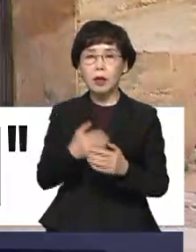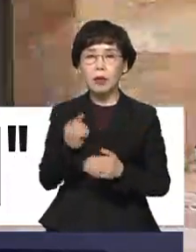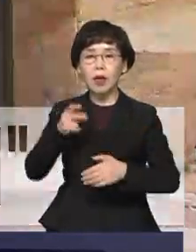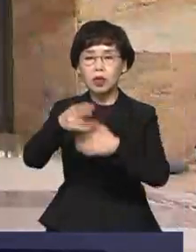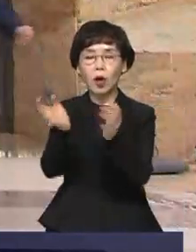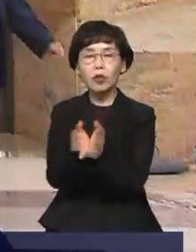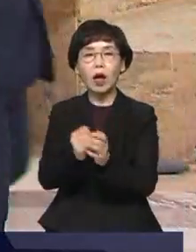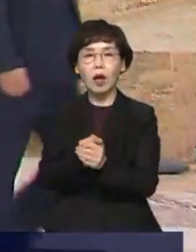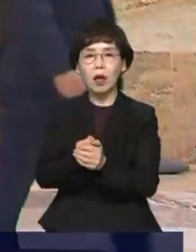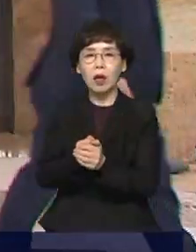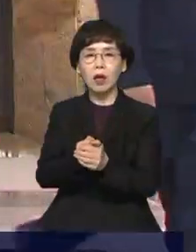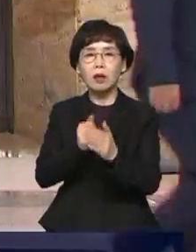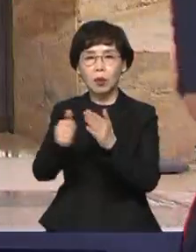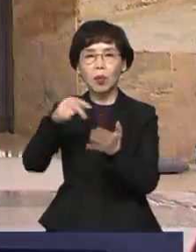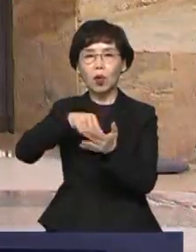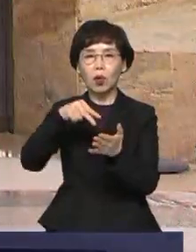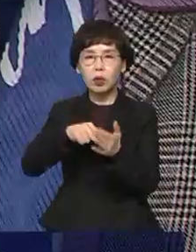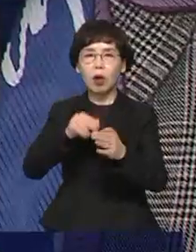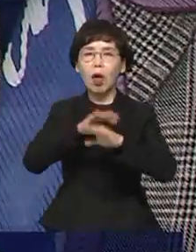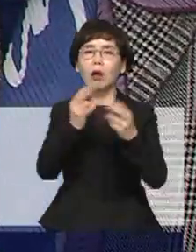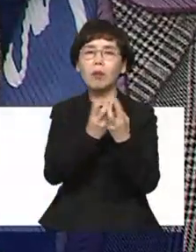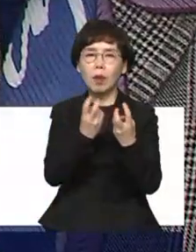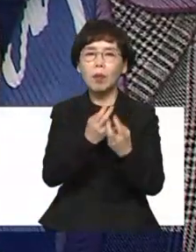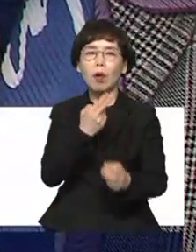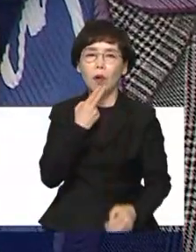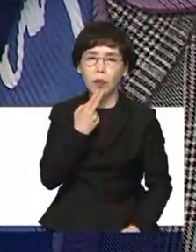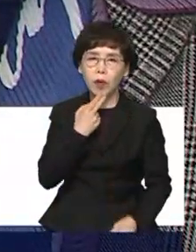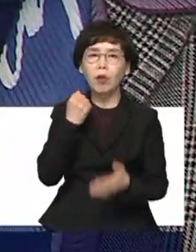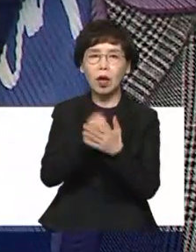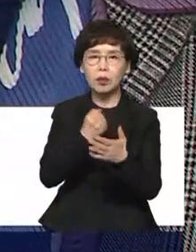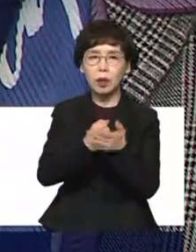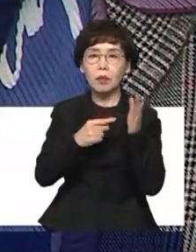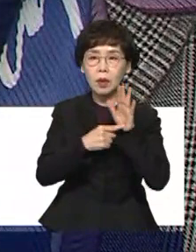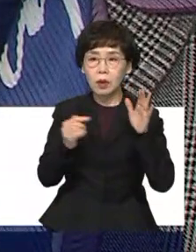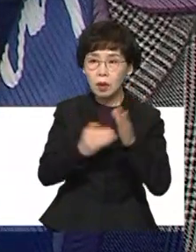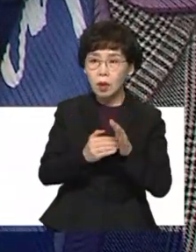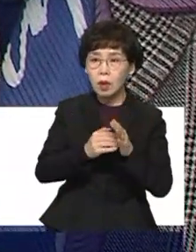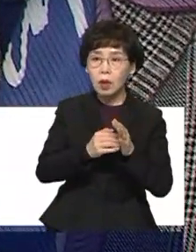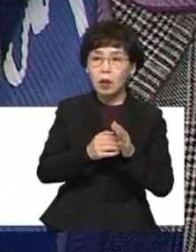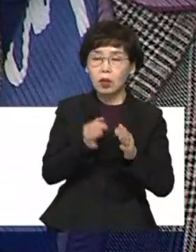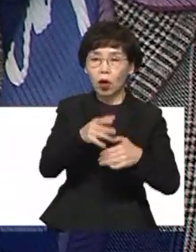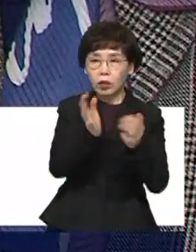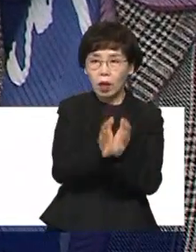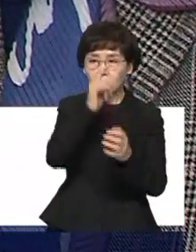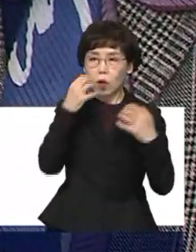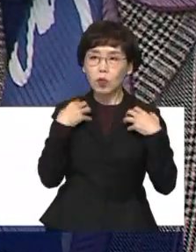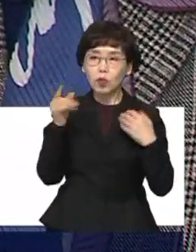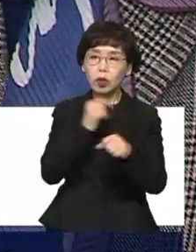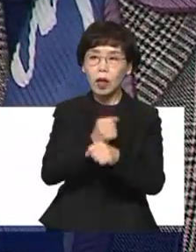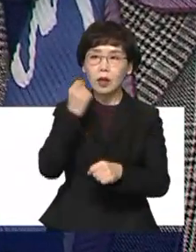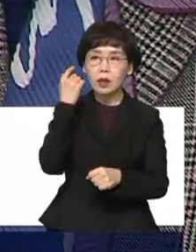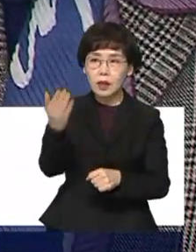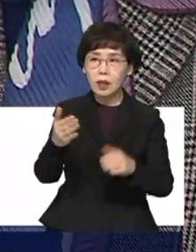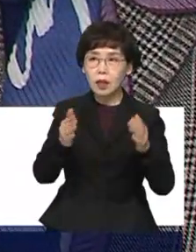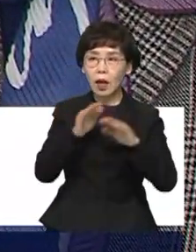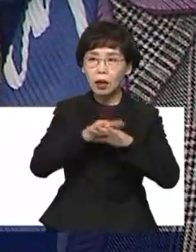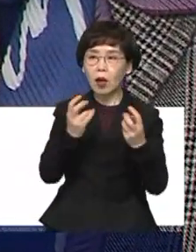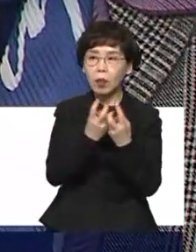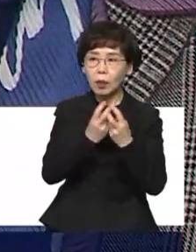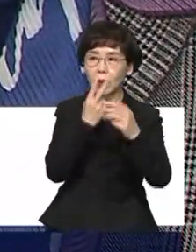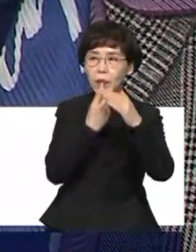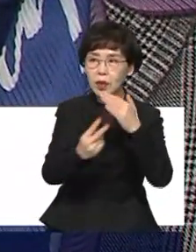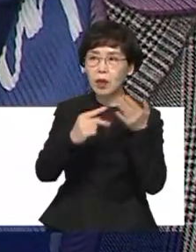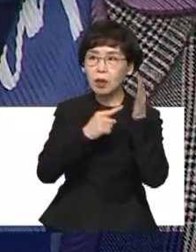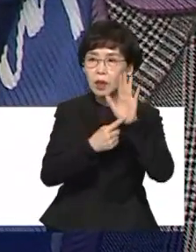건 아쉽다고 비판했습니다. 집권 여당과 정부는 무엇을 할지 그 대책과 비전을 제시해야 함에도 불구하고